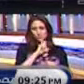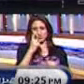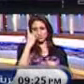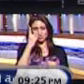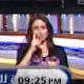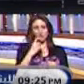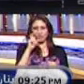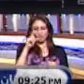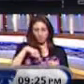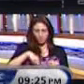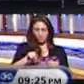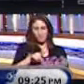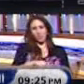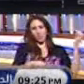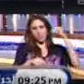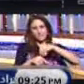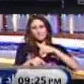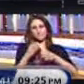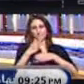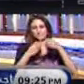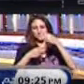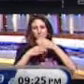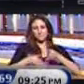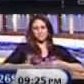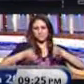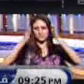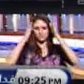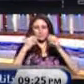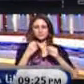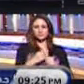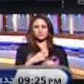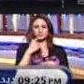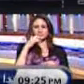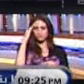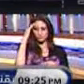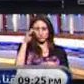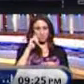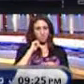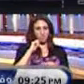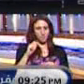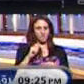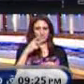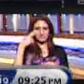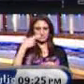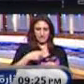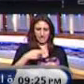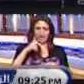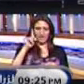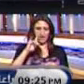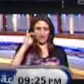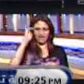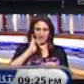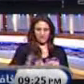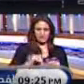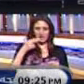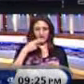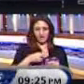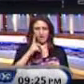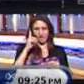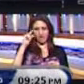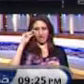ساكنه ان شاء الله في الشقق اللي اتبنت. ودي مرحله اولى، وفي مرحله ثانيه انا بشكر جدا المحافظ المحترم الدكتور علي عبد الرحمن،